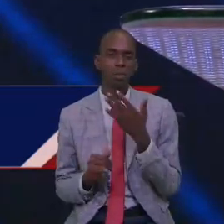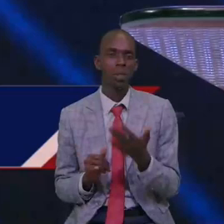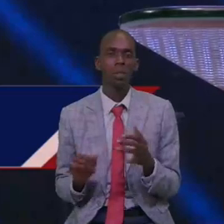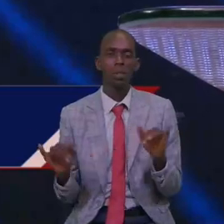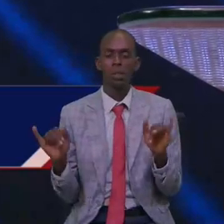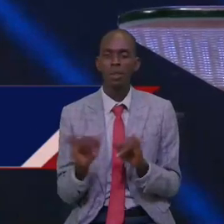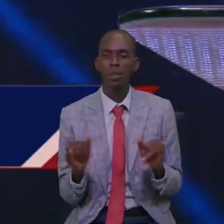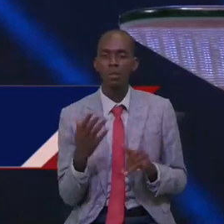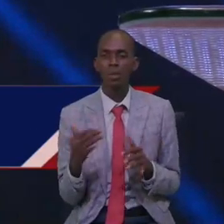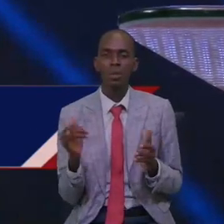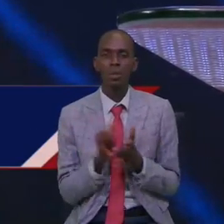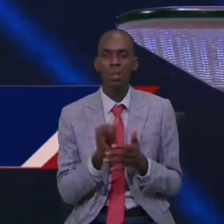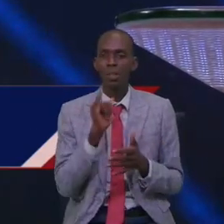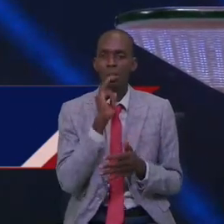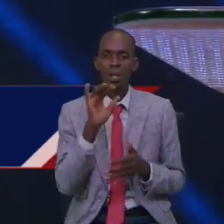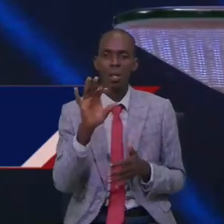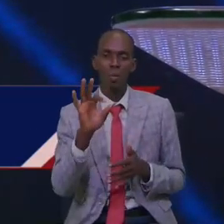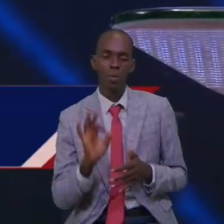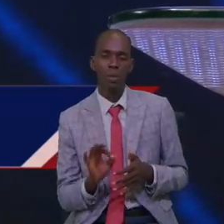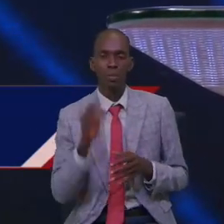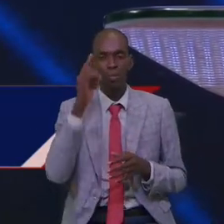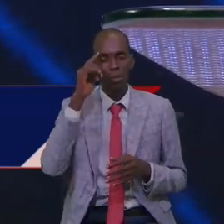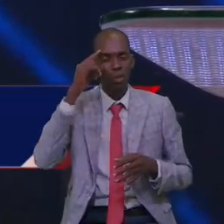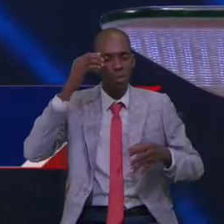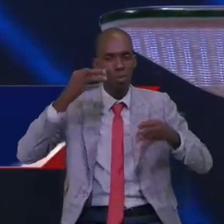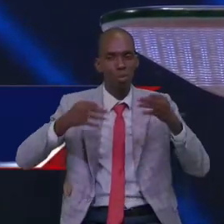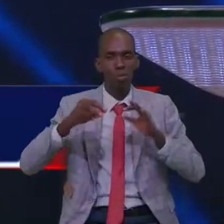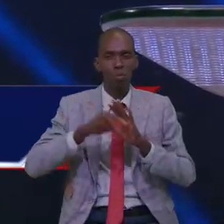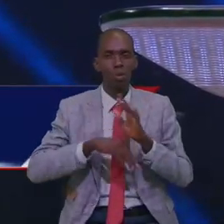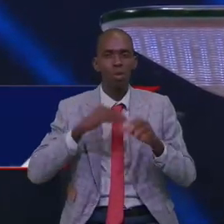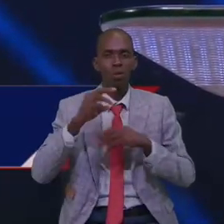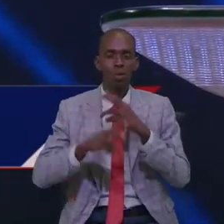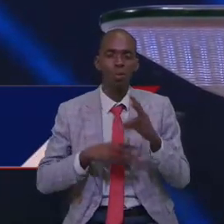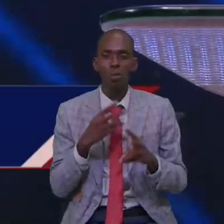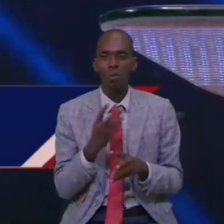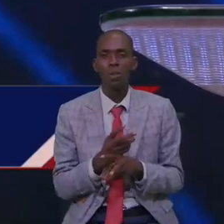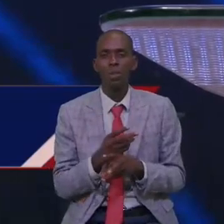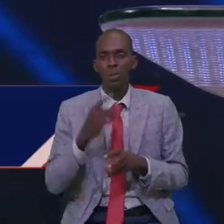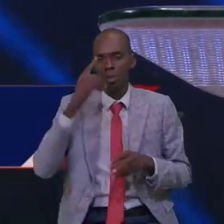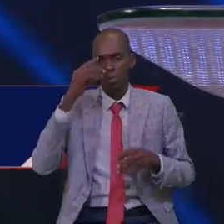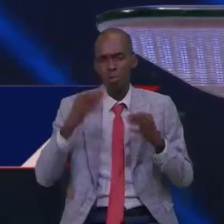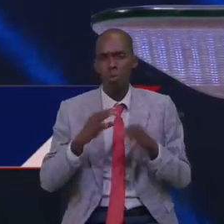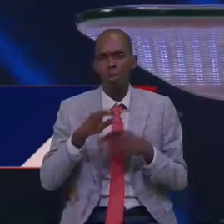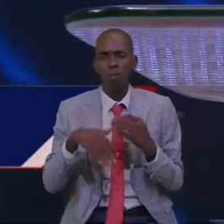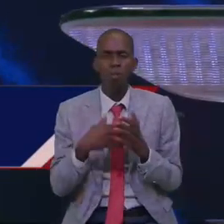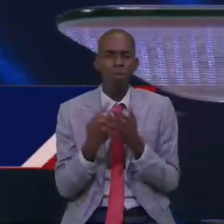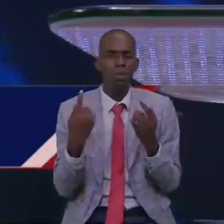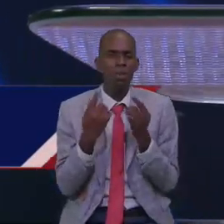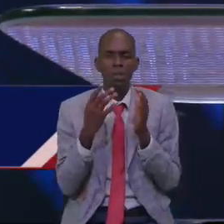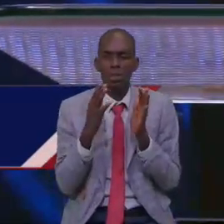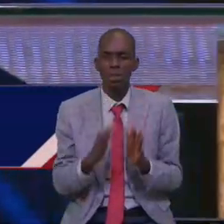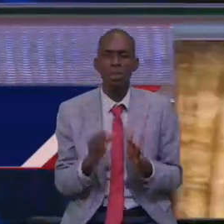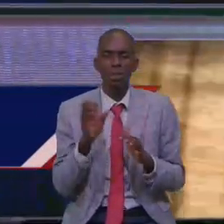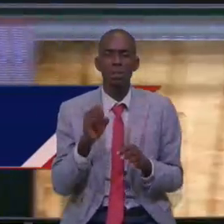le jour du Seigneur, le jour du Seigneur qui sera le jugement du monde, le jugement de